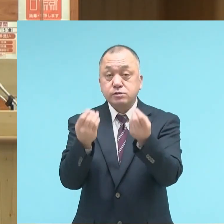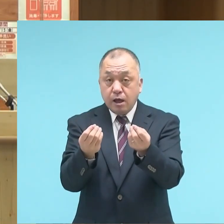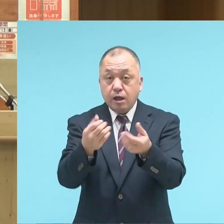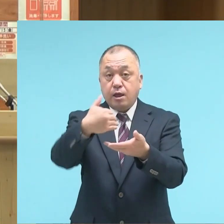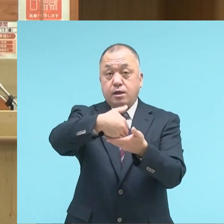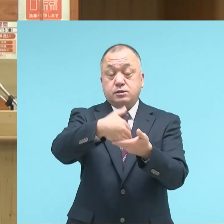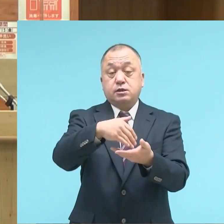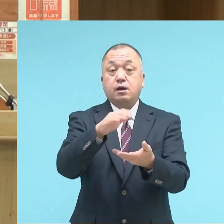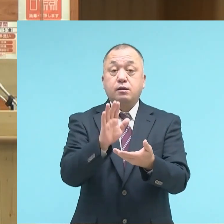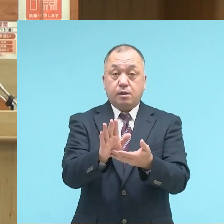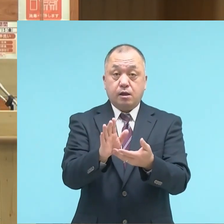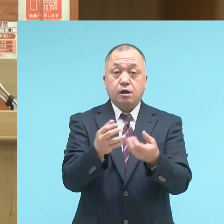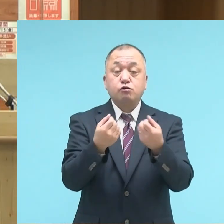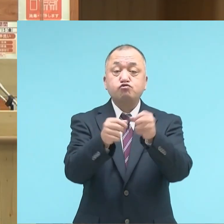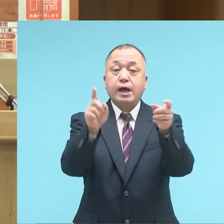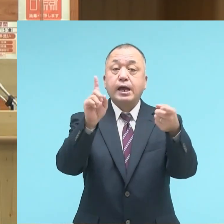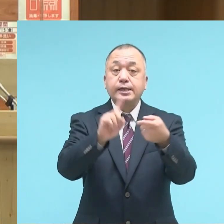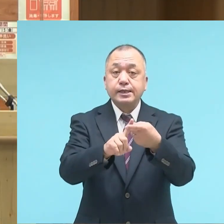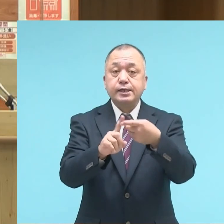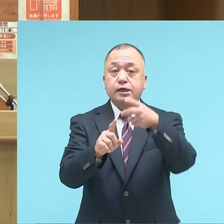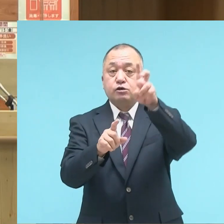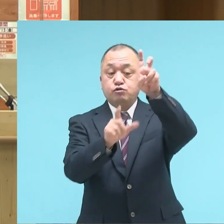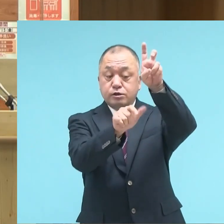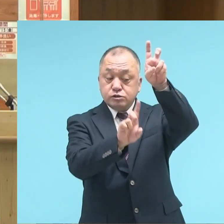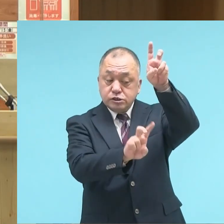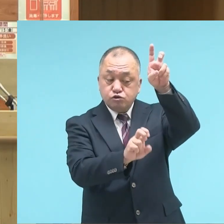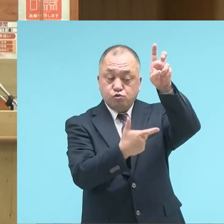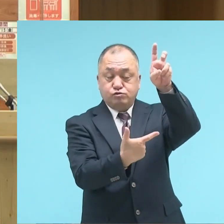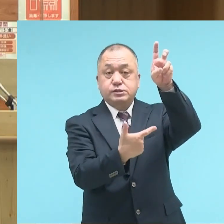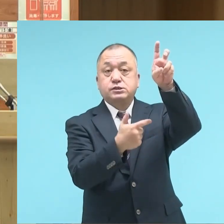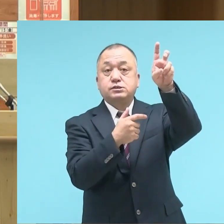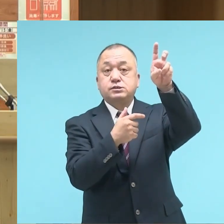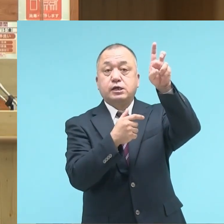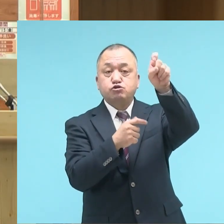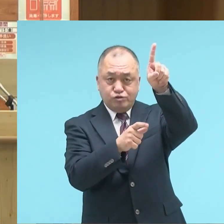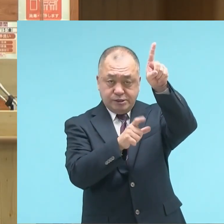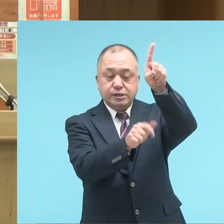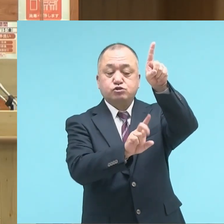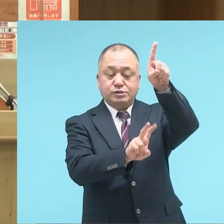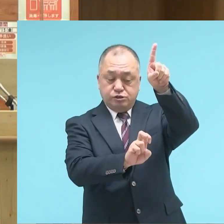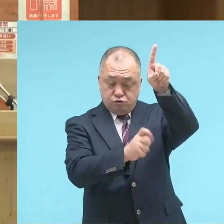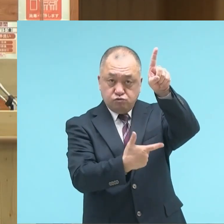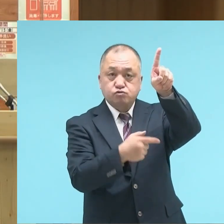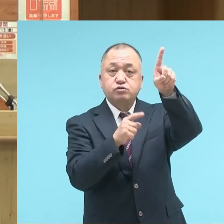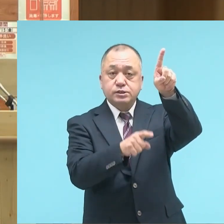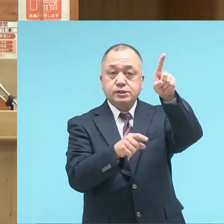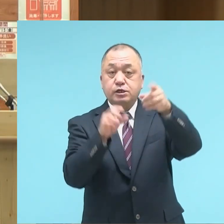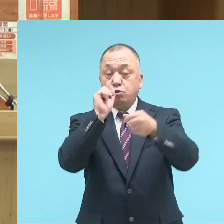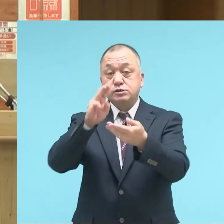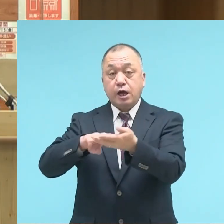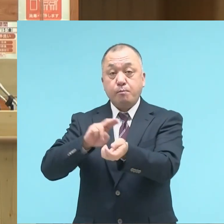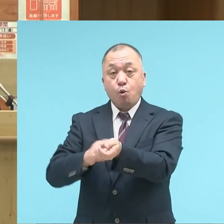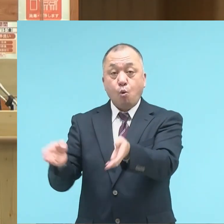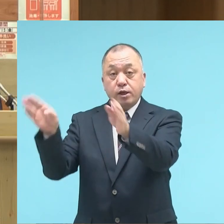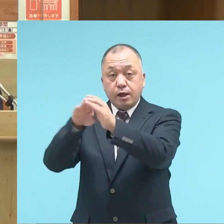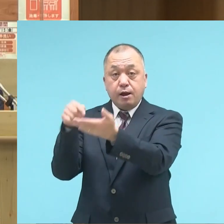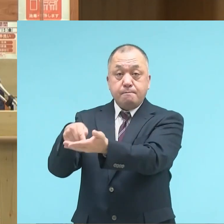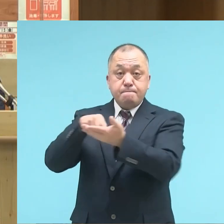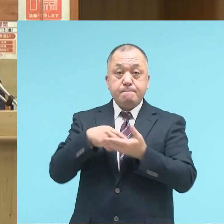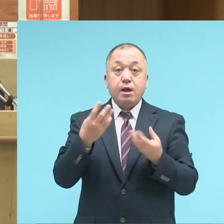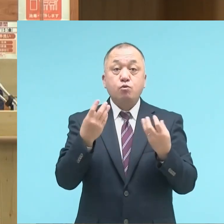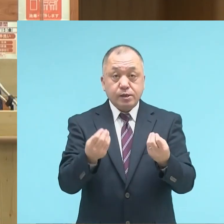ましたけれども、具体的に26日に市にこの吉田玄関の要請を受けた時に、どんな派遣